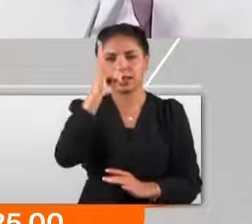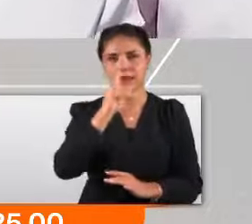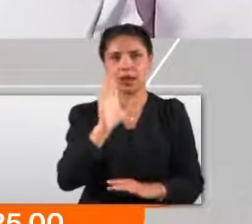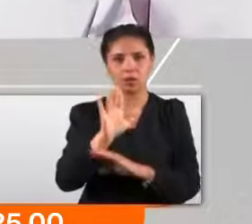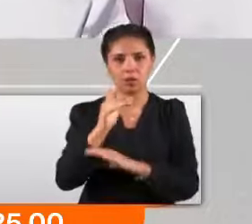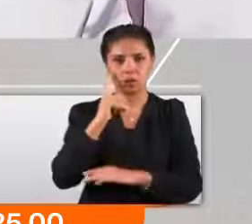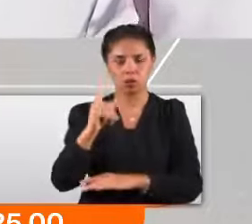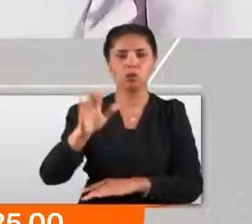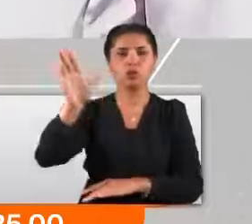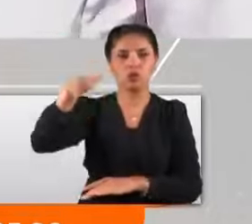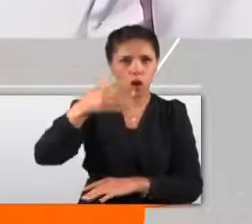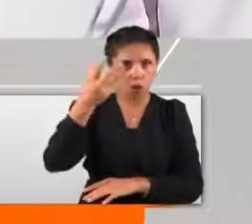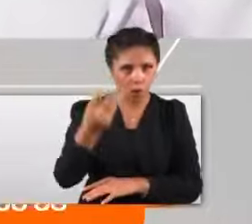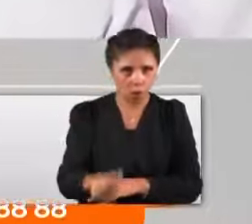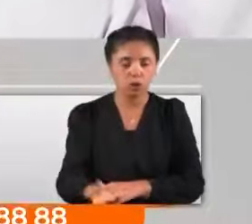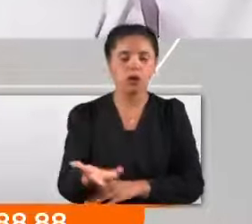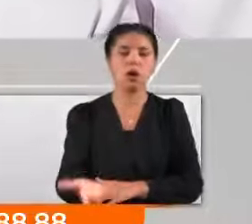duraklardan çalınırsa,